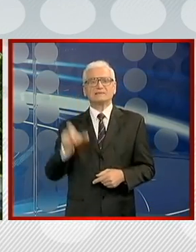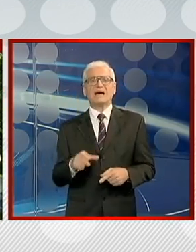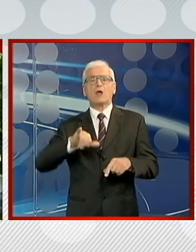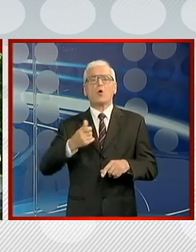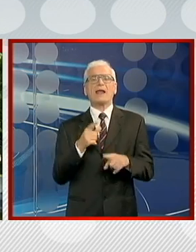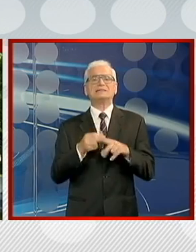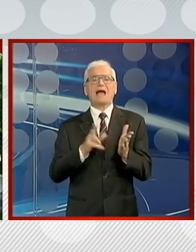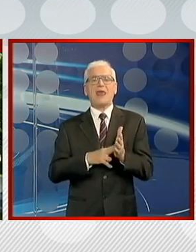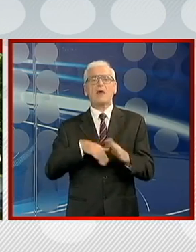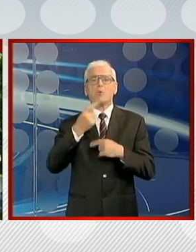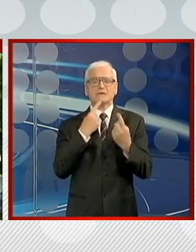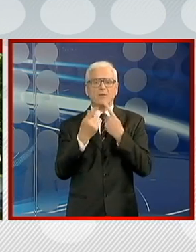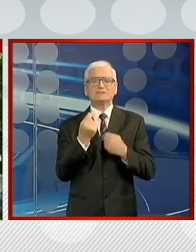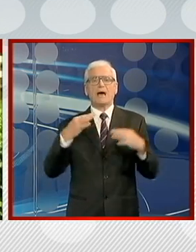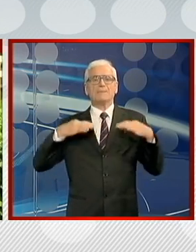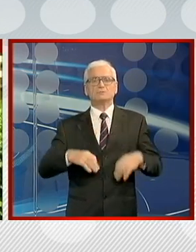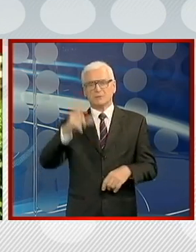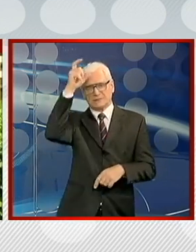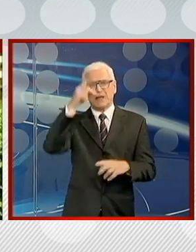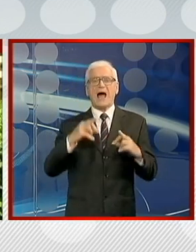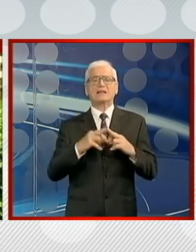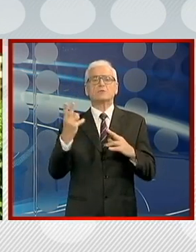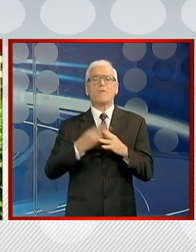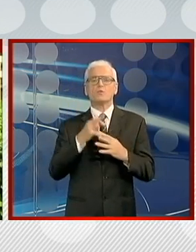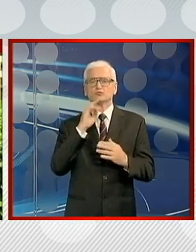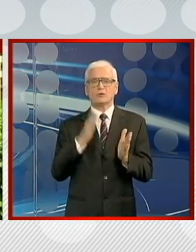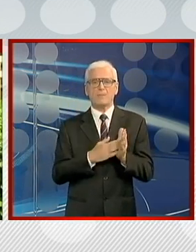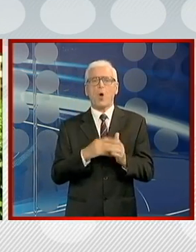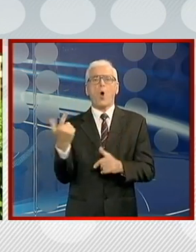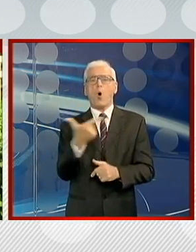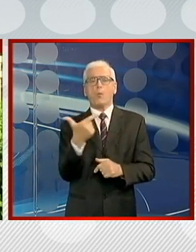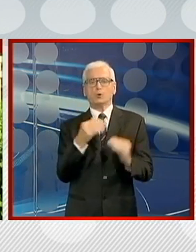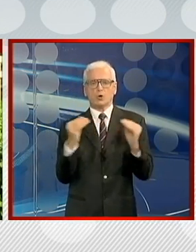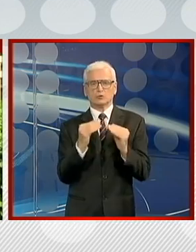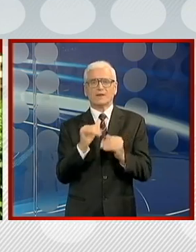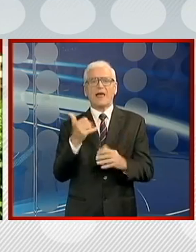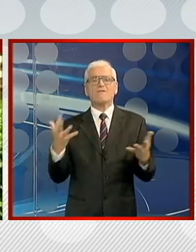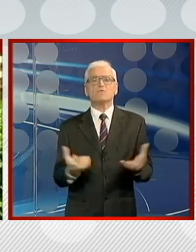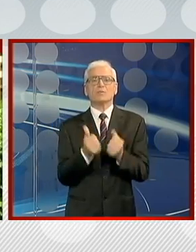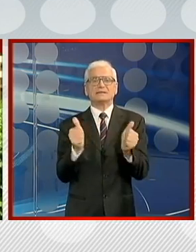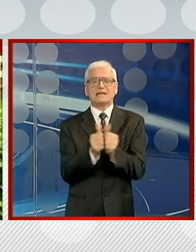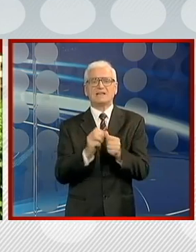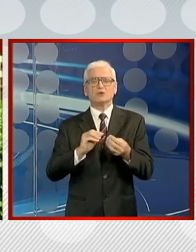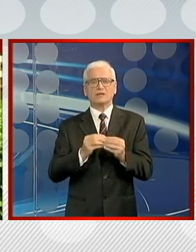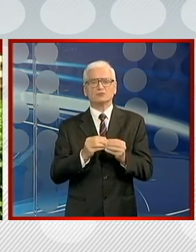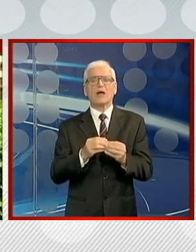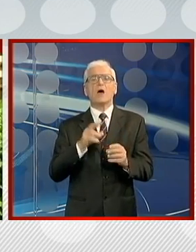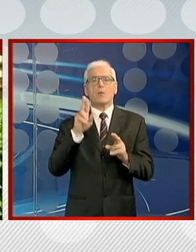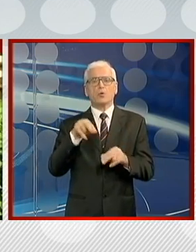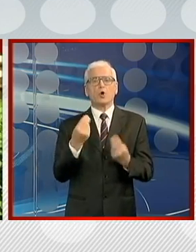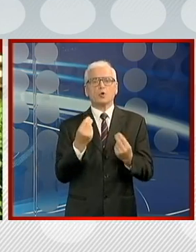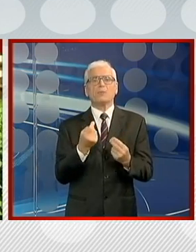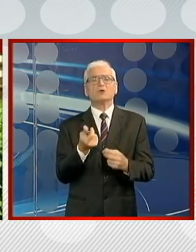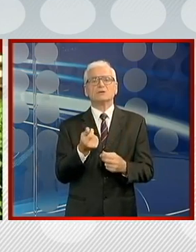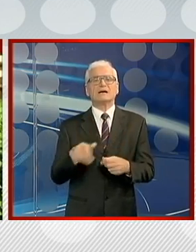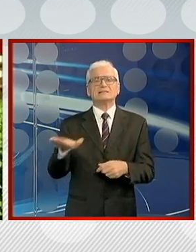Johannes Hahn posle razgovora sa predsjednikom Srbije Aleksandrom Vučićem. Složili su se da je formiranje zajedničkog tržišta šansa za